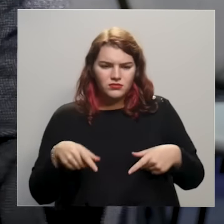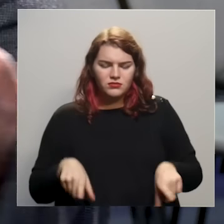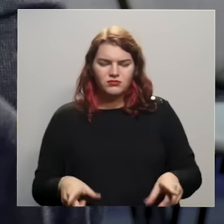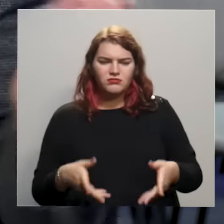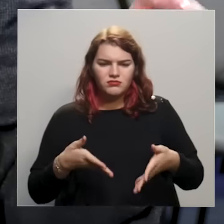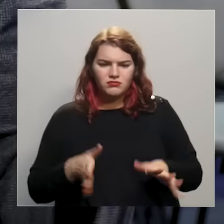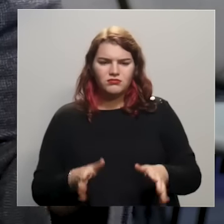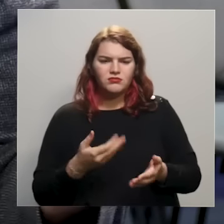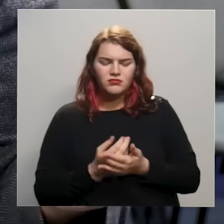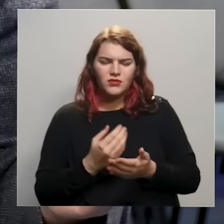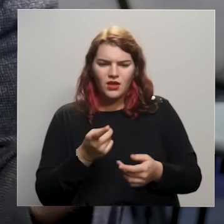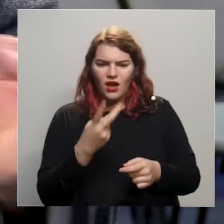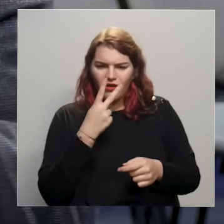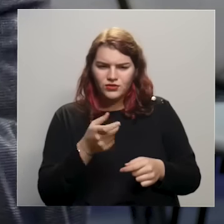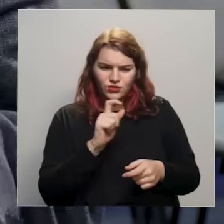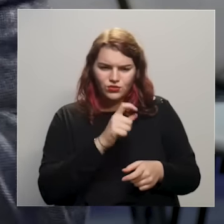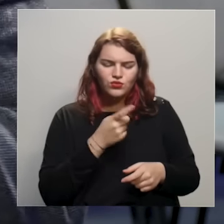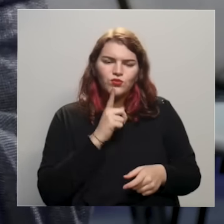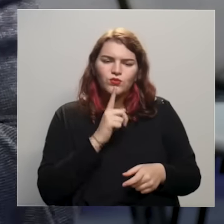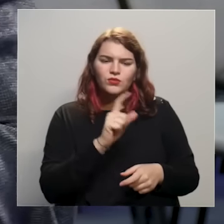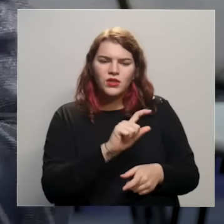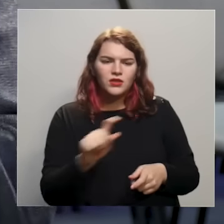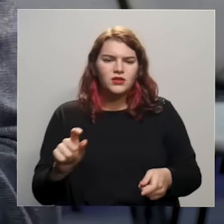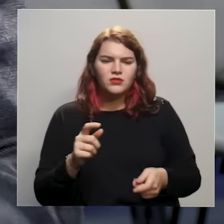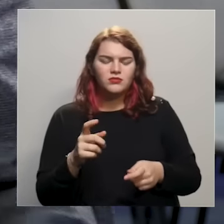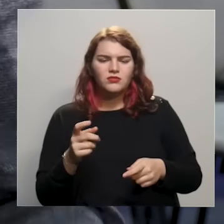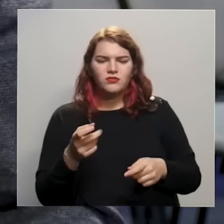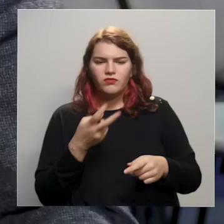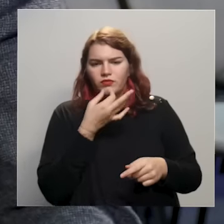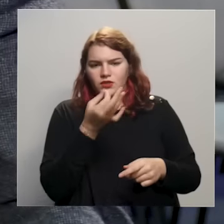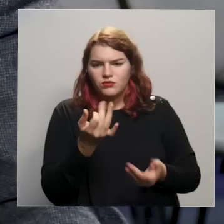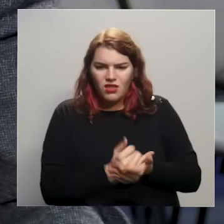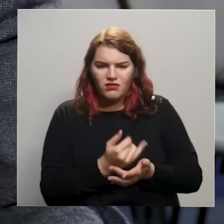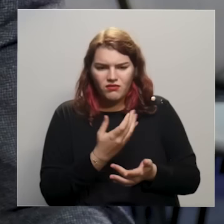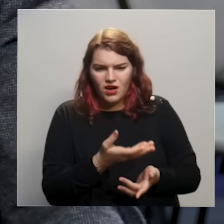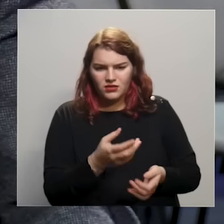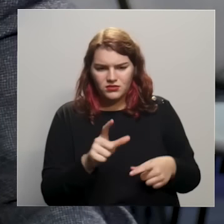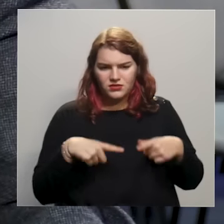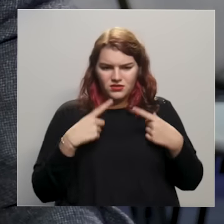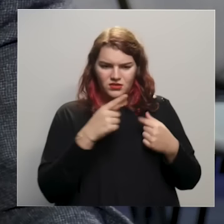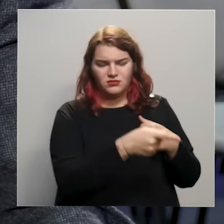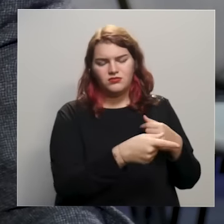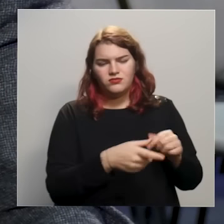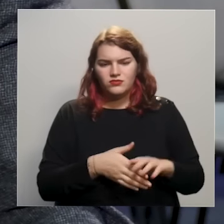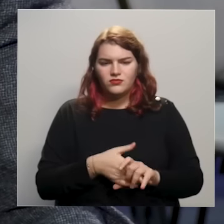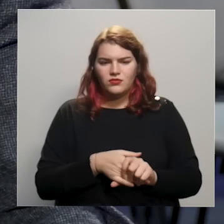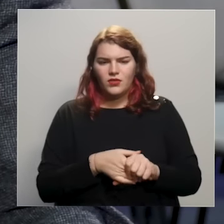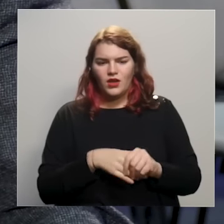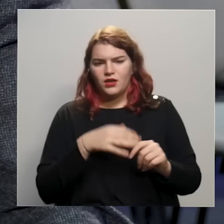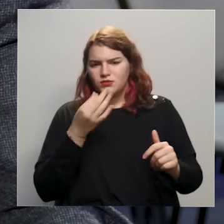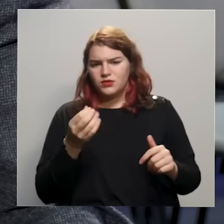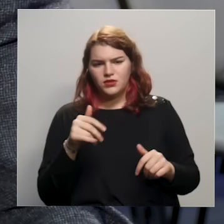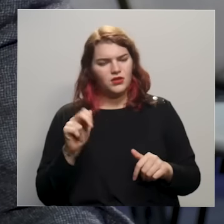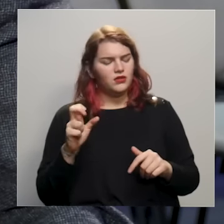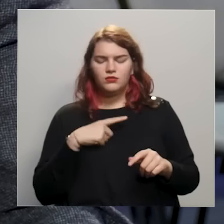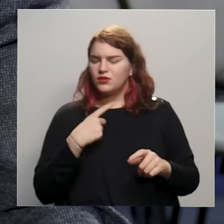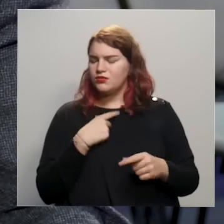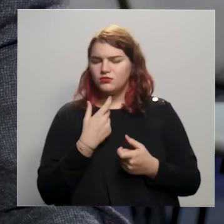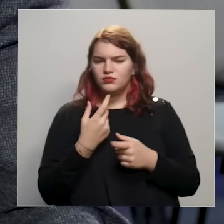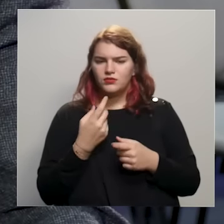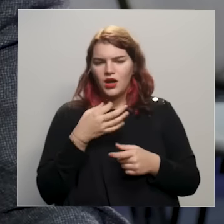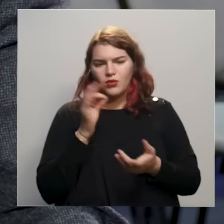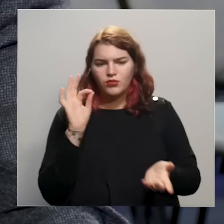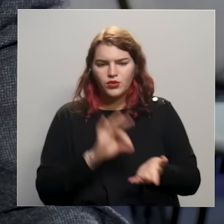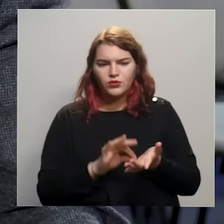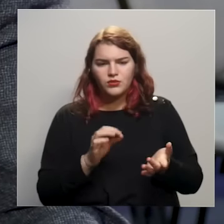aia, eu și-a văzut și numerele acolo. Deci asta vă spun, că am fost acolo. Și atunci au zis, Nicu, eu am promis